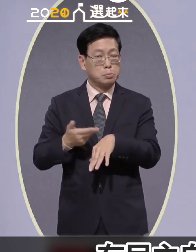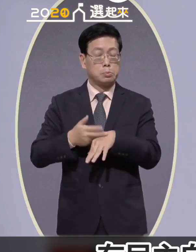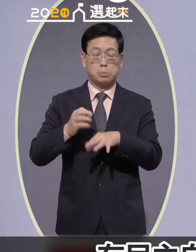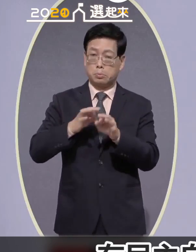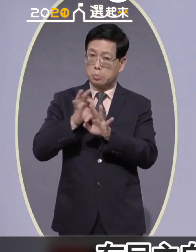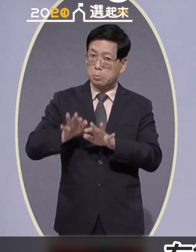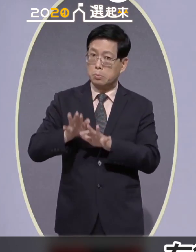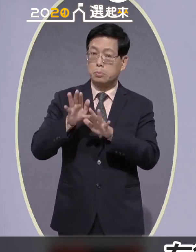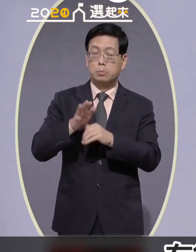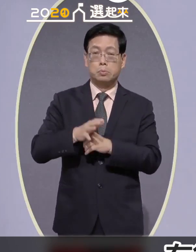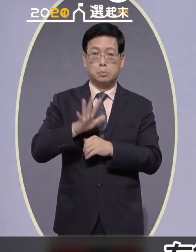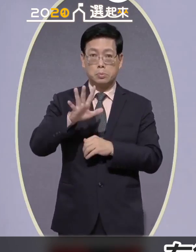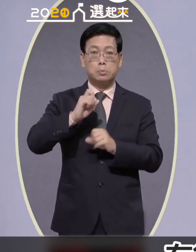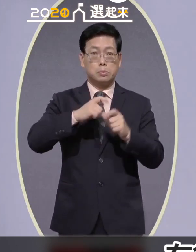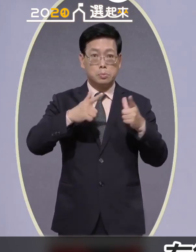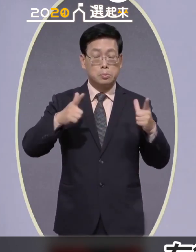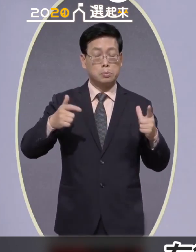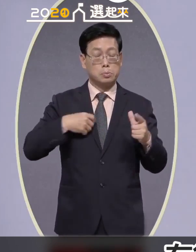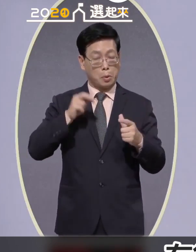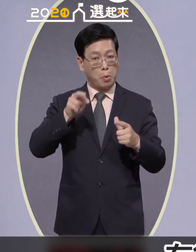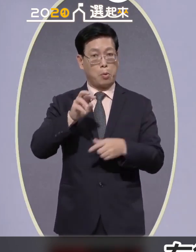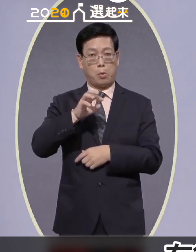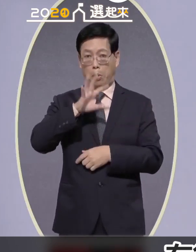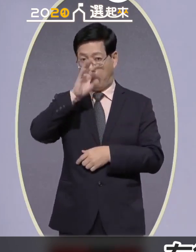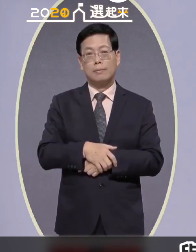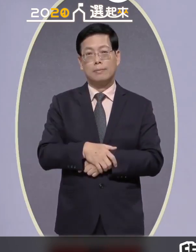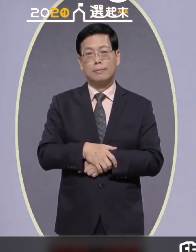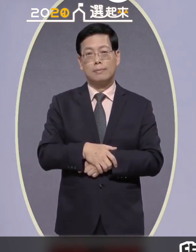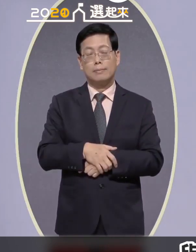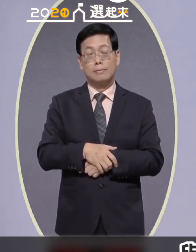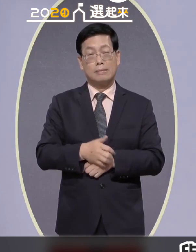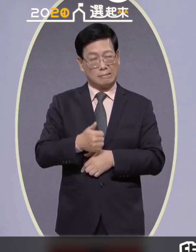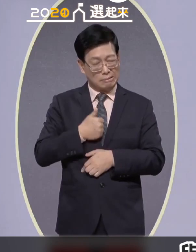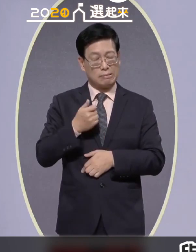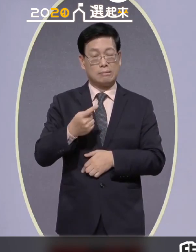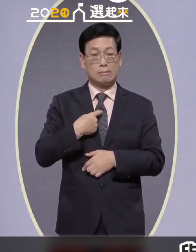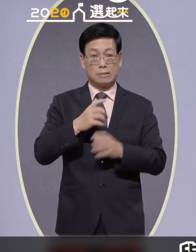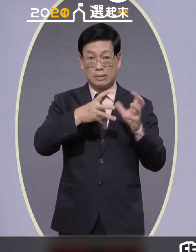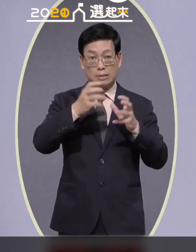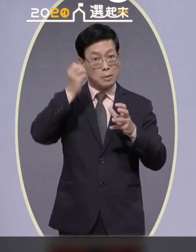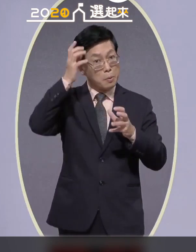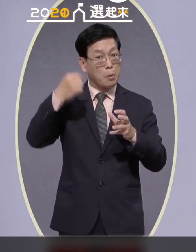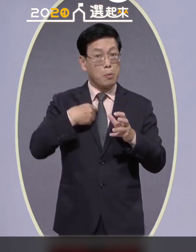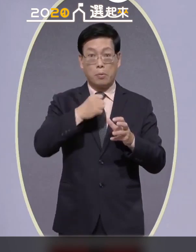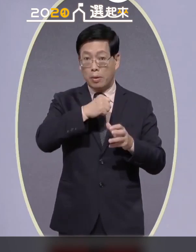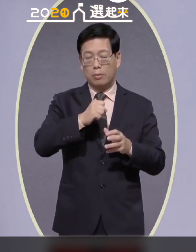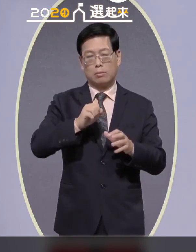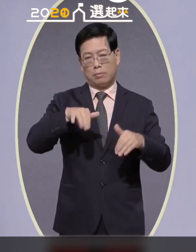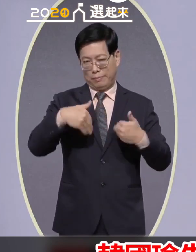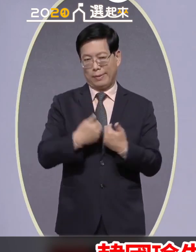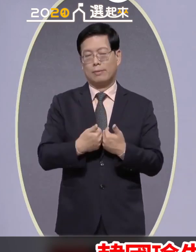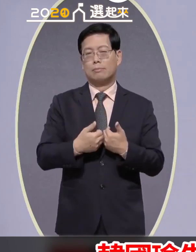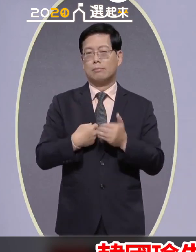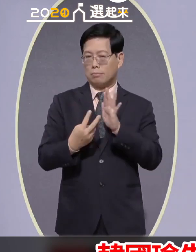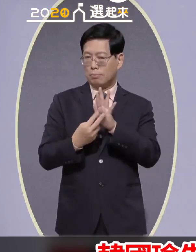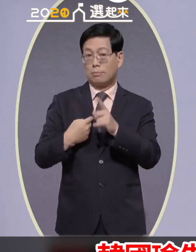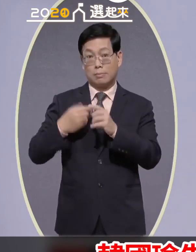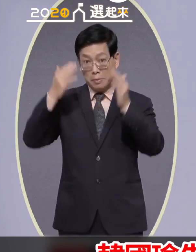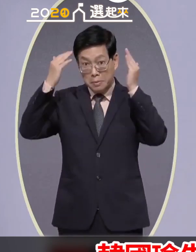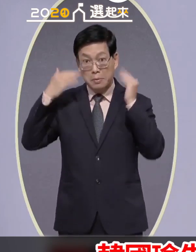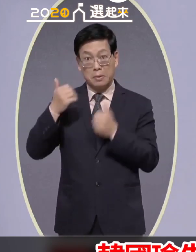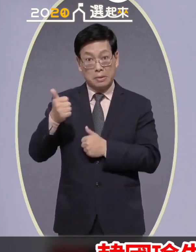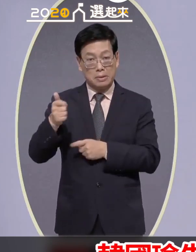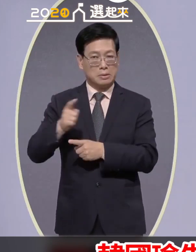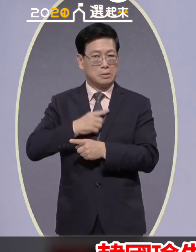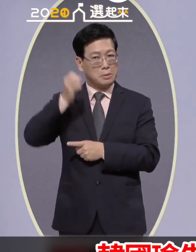经济发展，有很多令人羡慕的地方。与其说世界忘记台湾，倒不如说韩国瑜先生很可